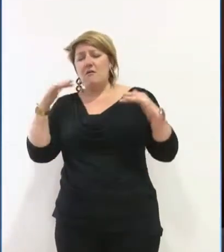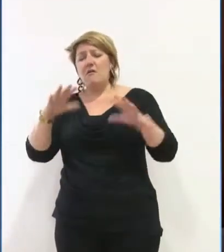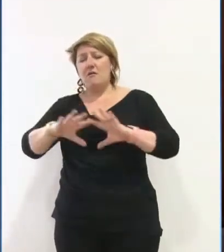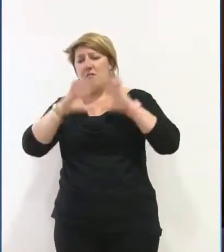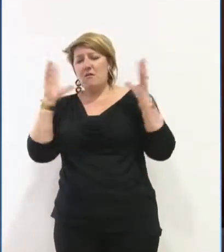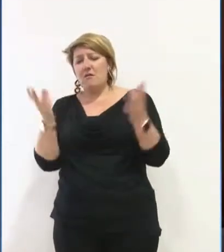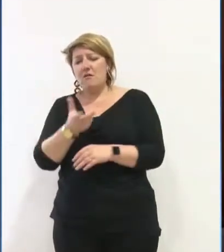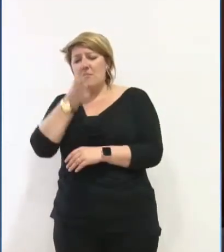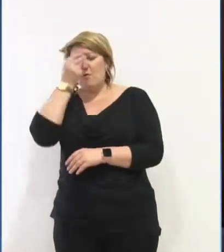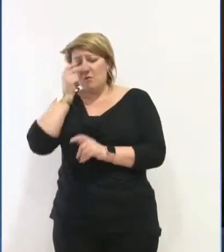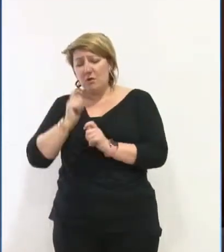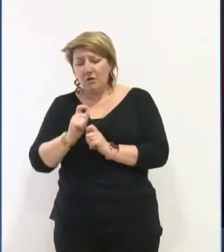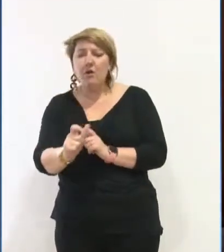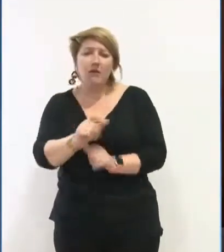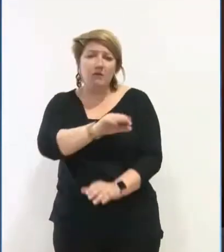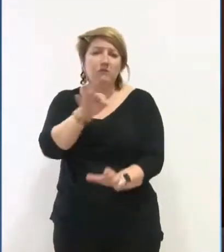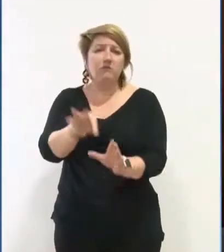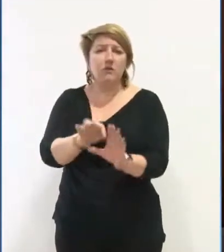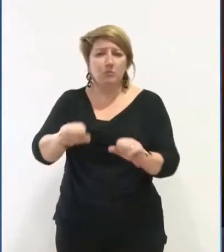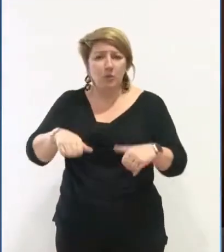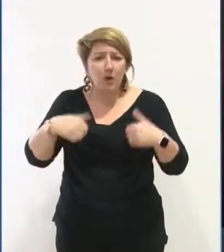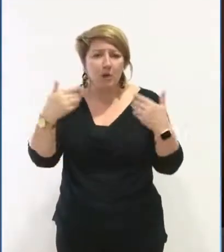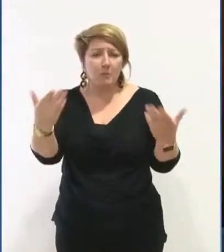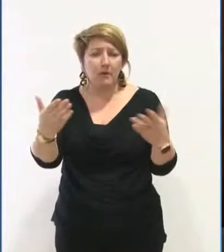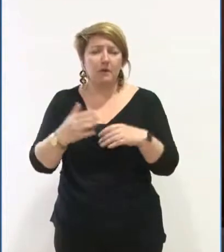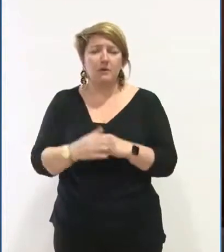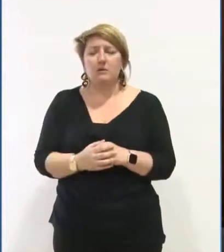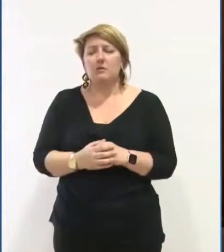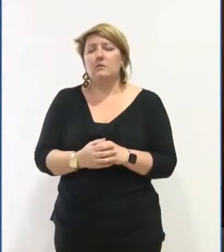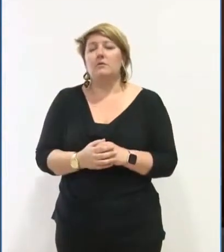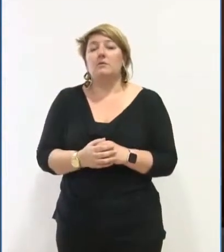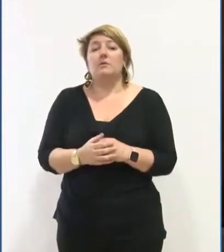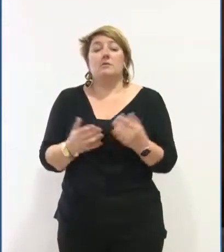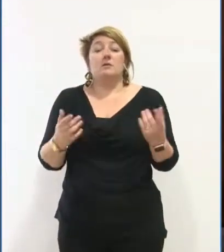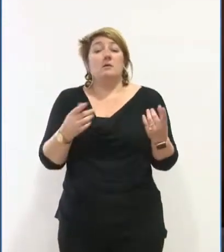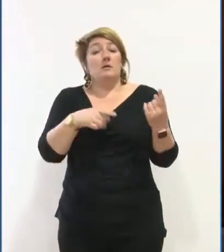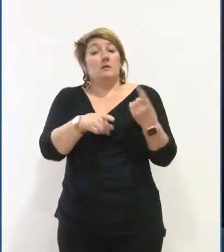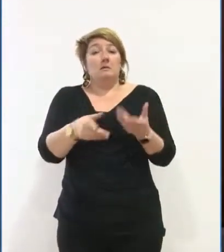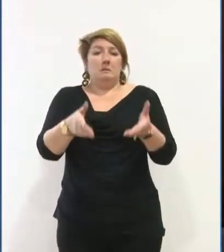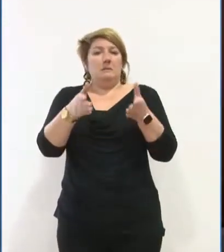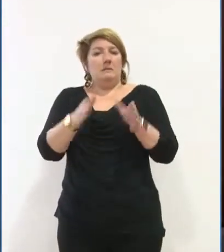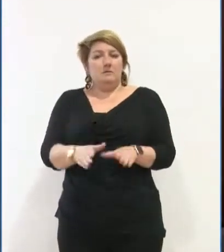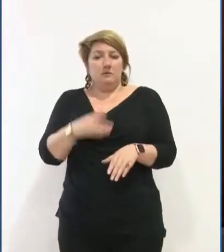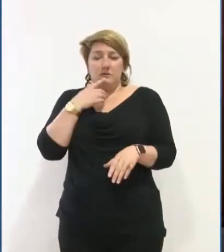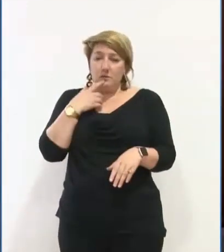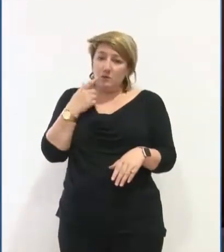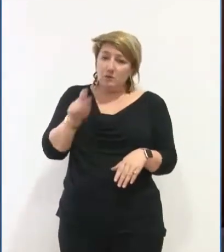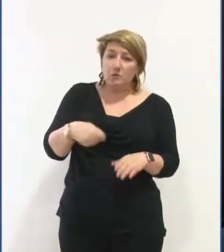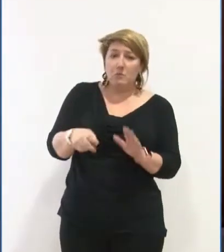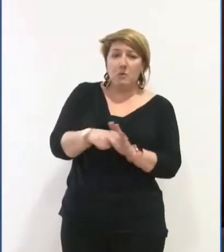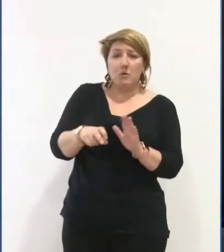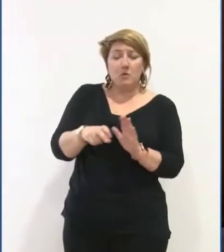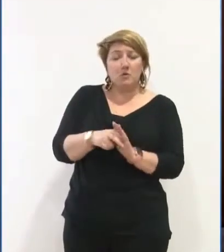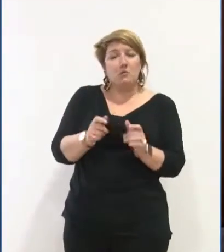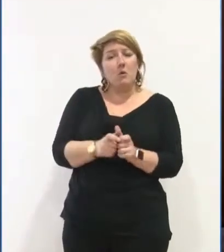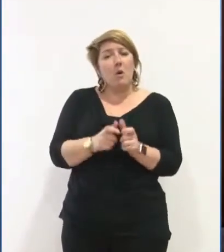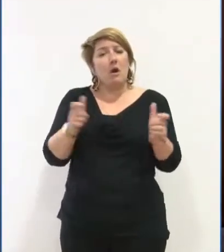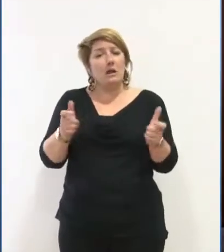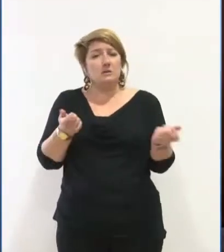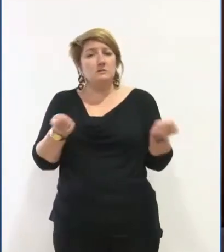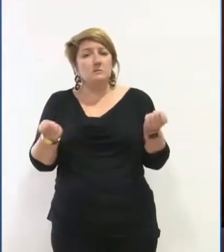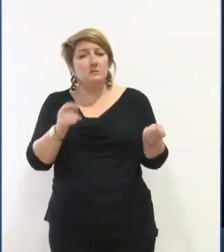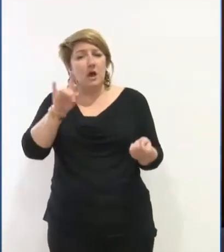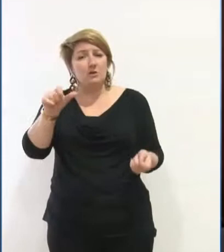Par cette fusion, vous allez privatiser partiellement le seul organisme de logement locatif social public de la